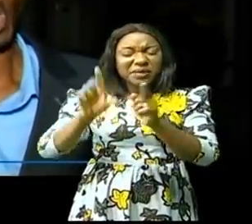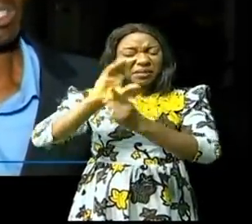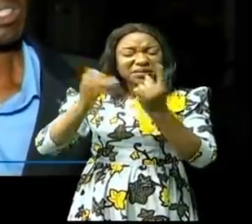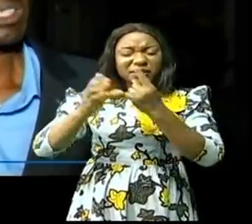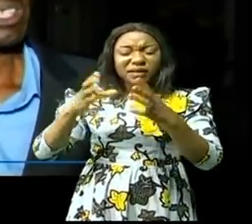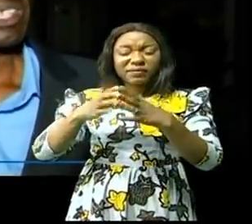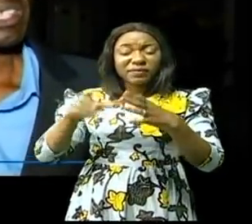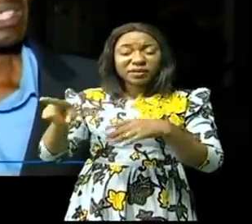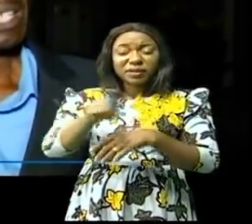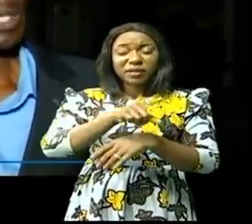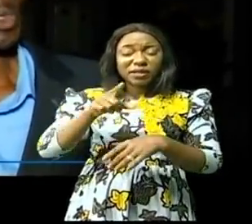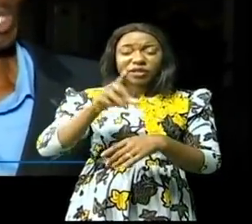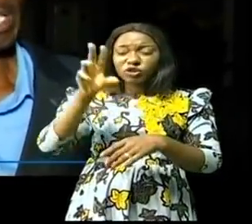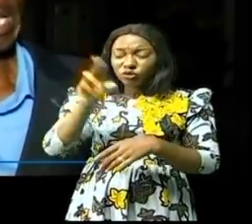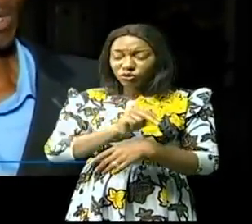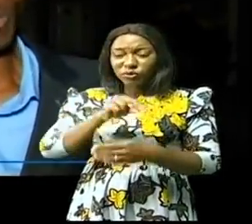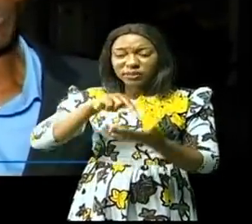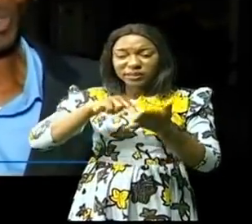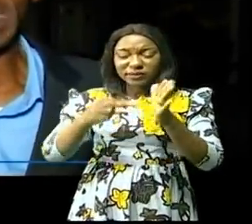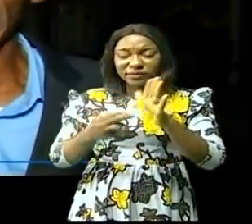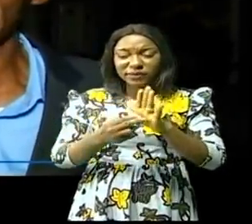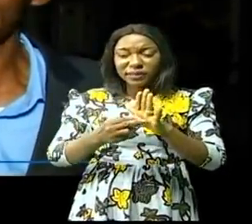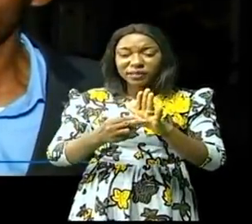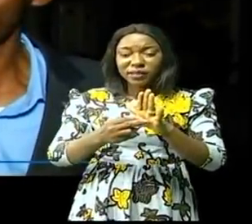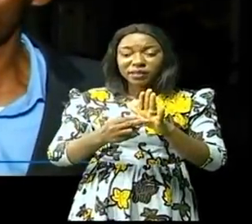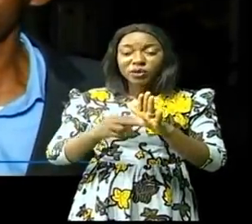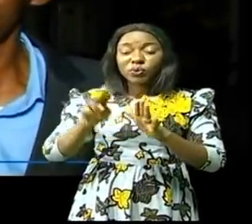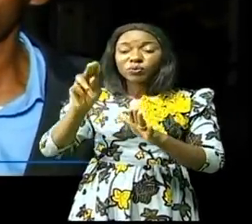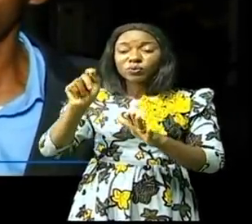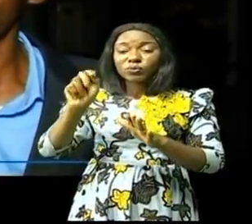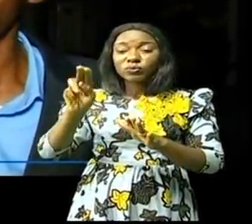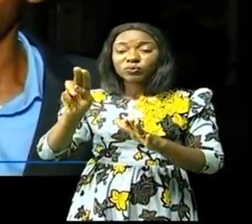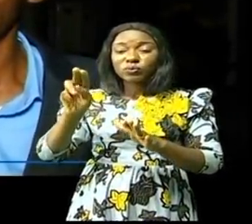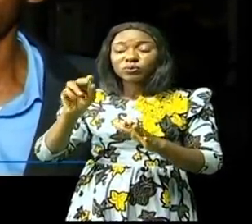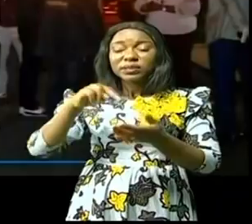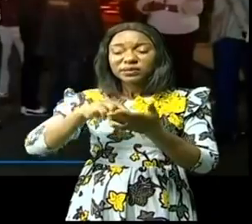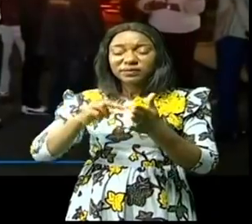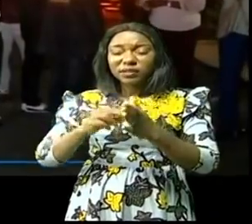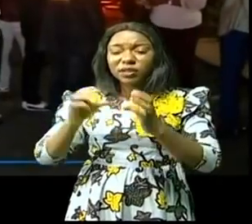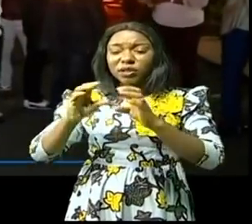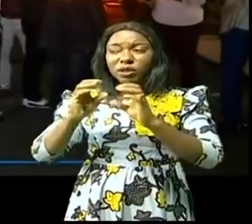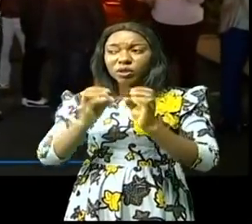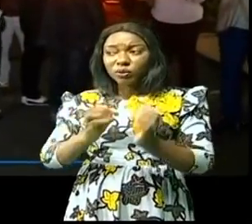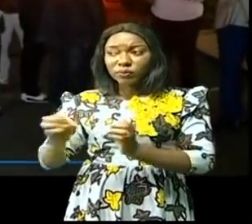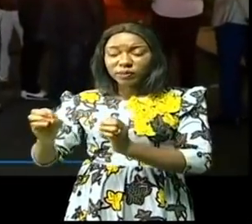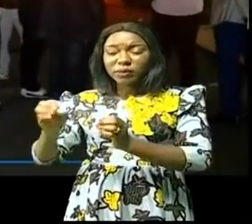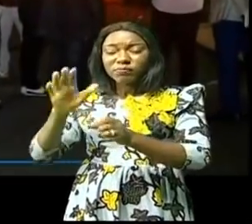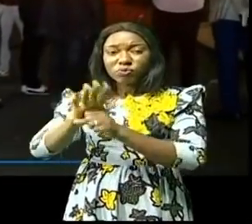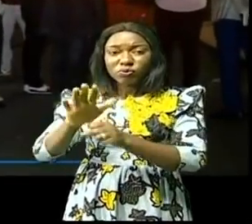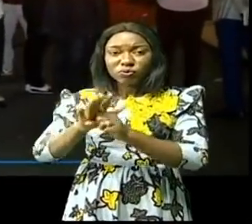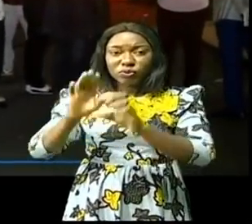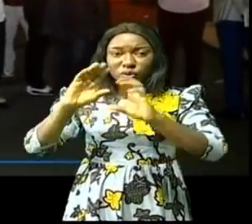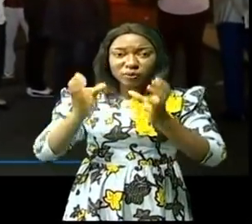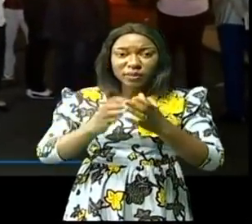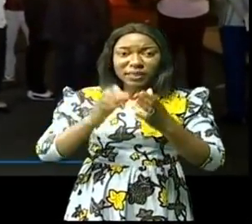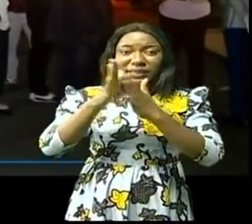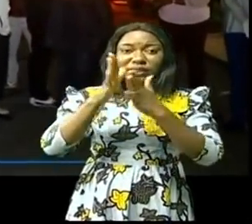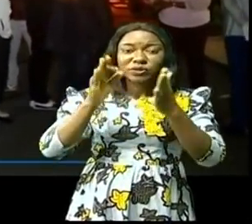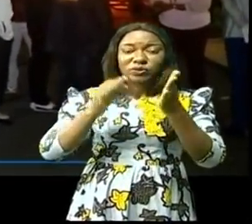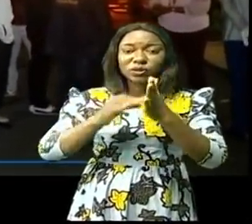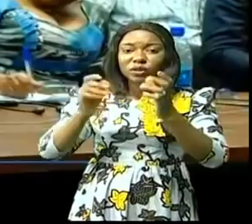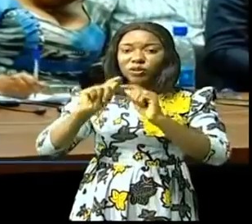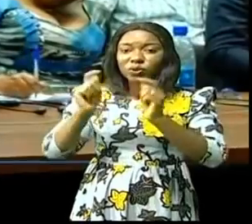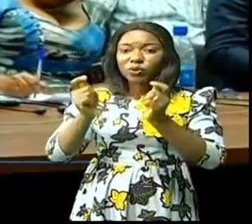Plutôt, il est composé de plusieurs communautés. Au total, 18 groupes armés sont sortis de leur